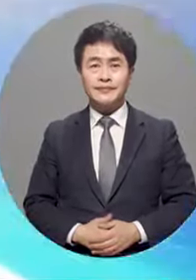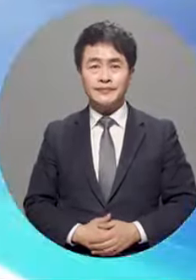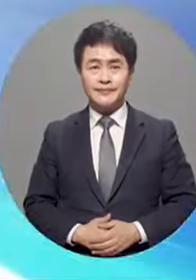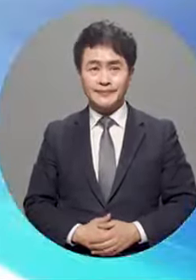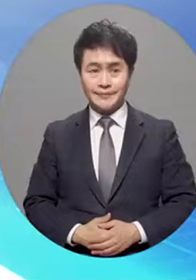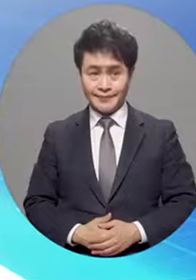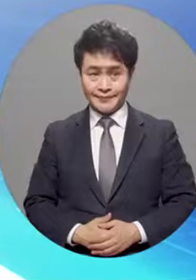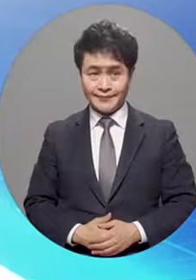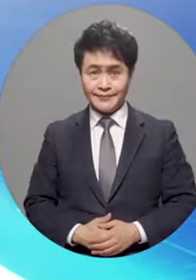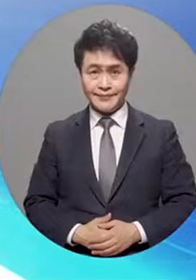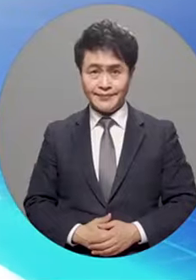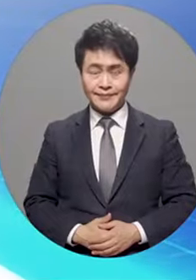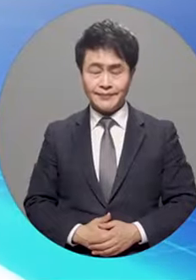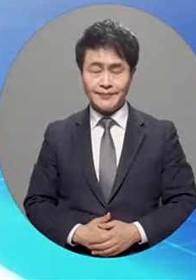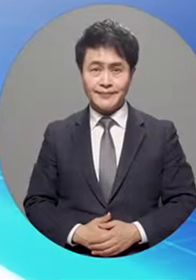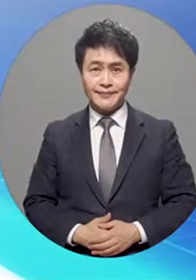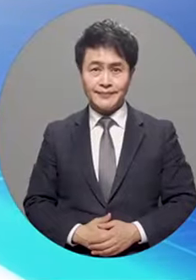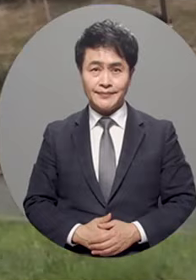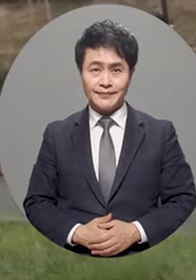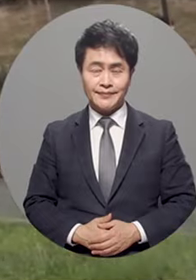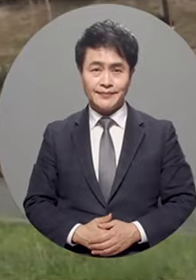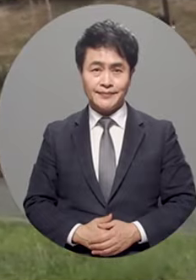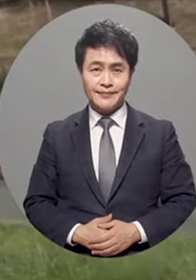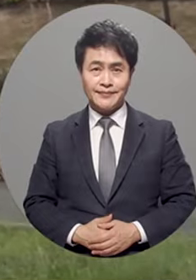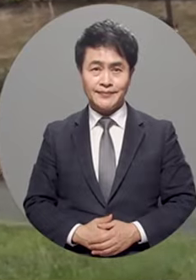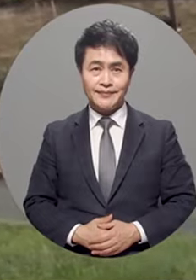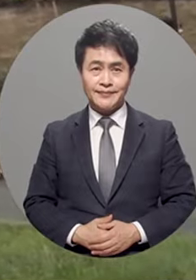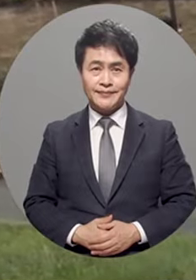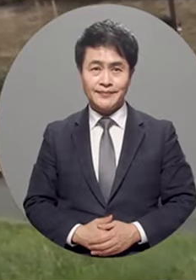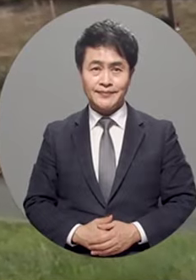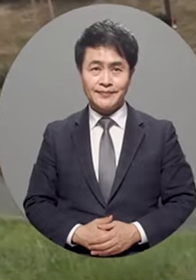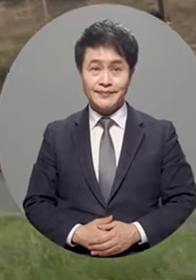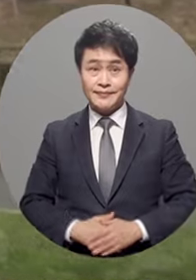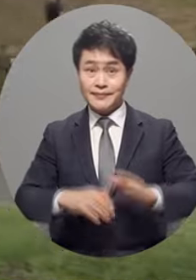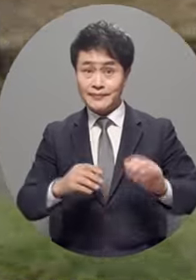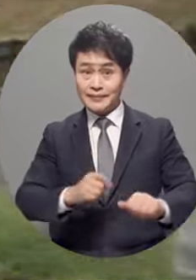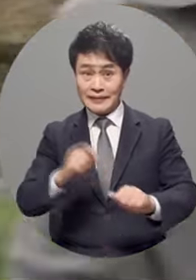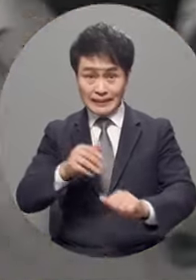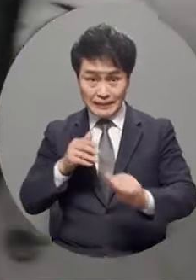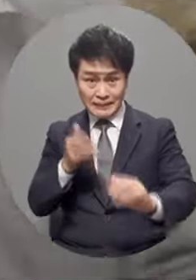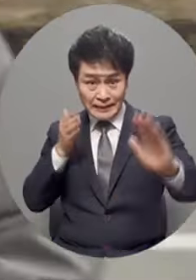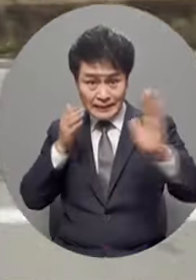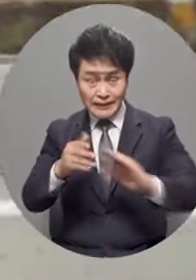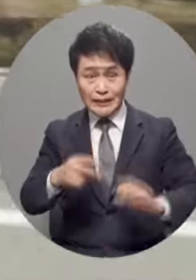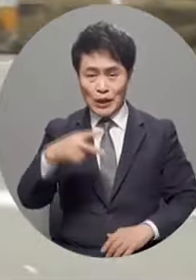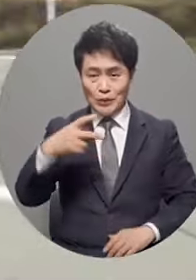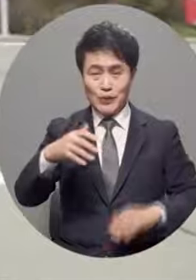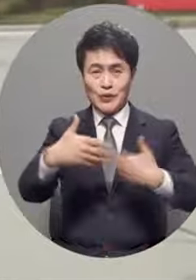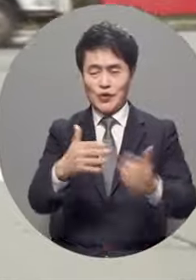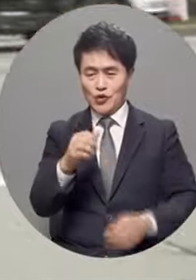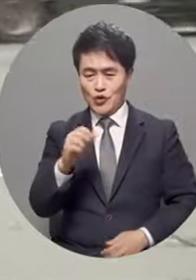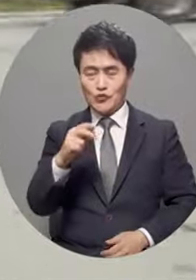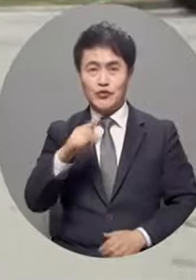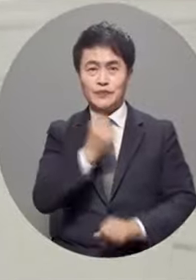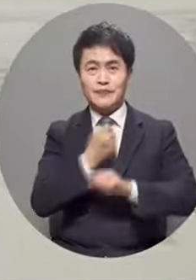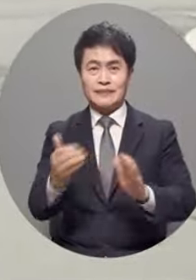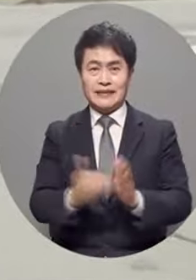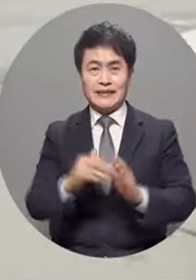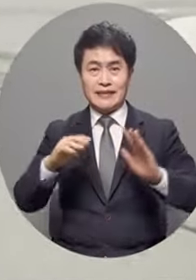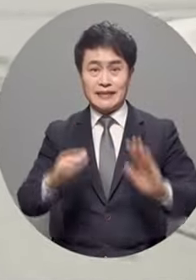특파원이 간다. 도쿄 특파원 현영준입니다. 저는